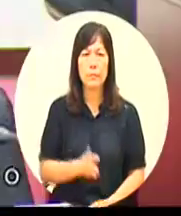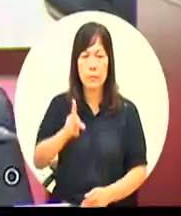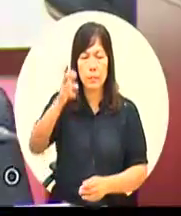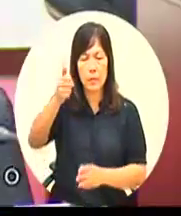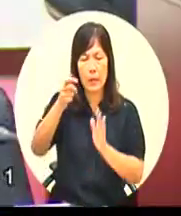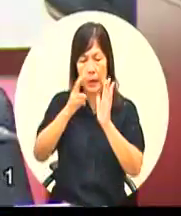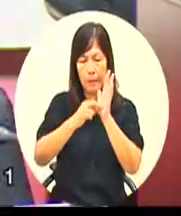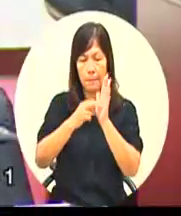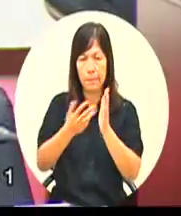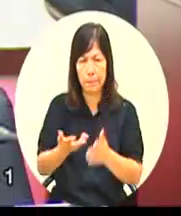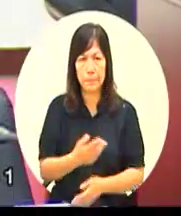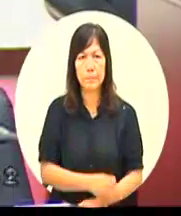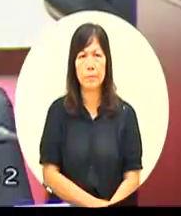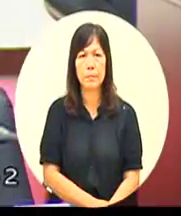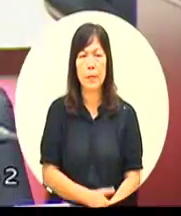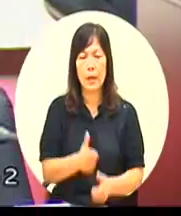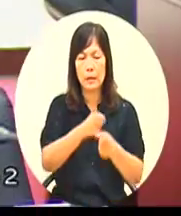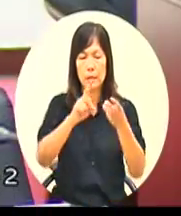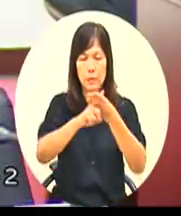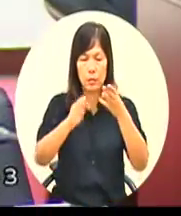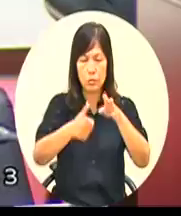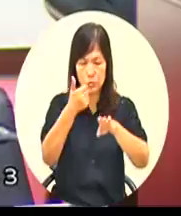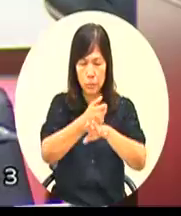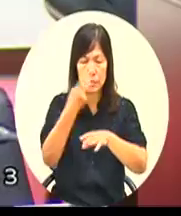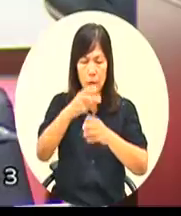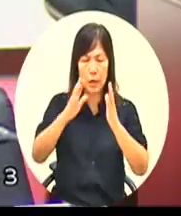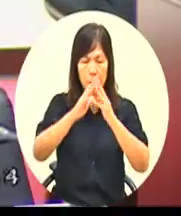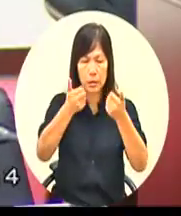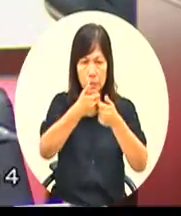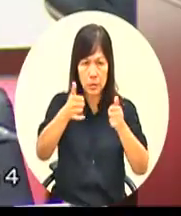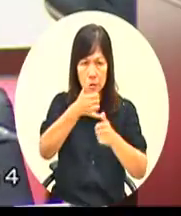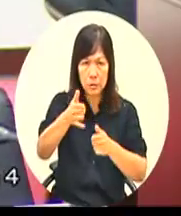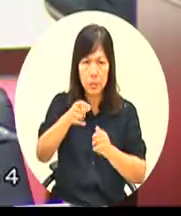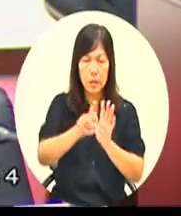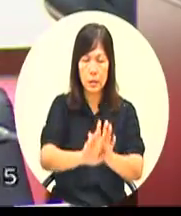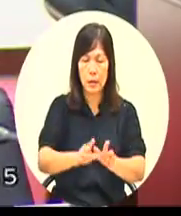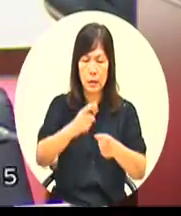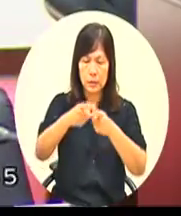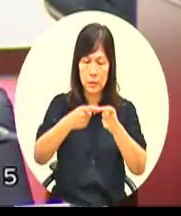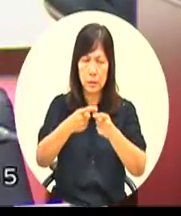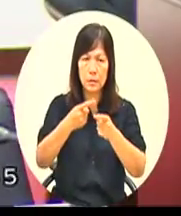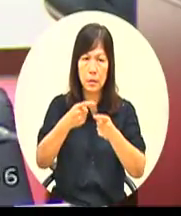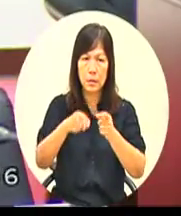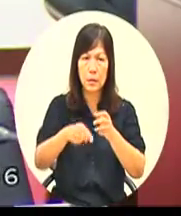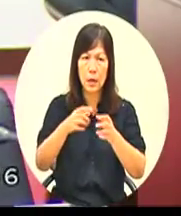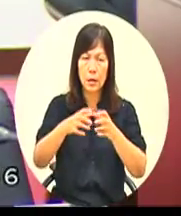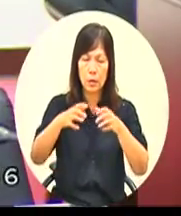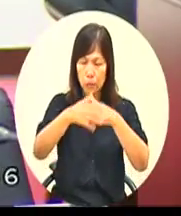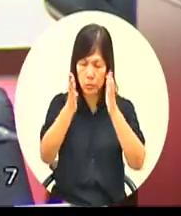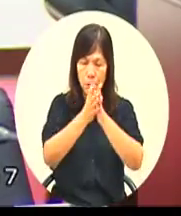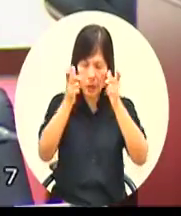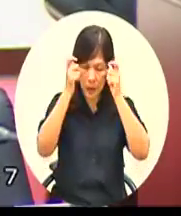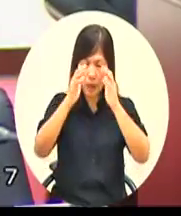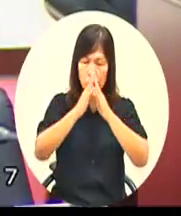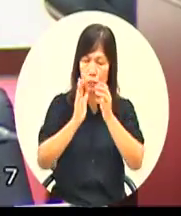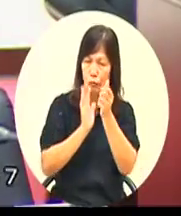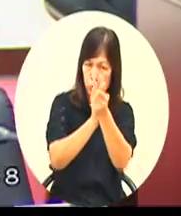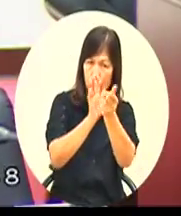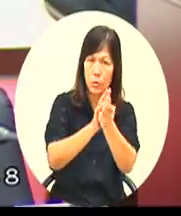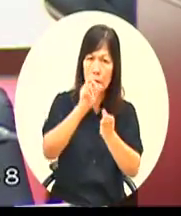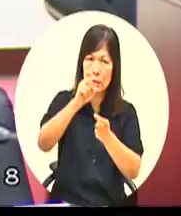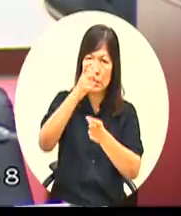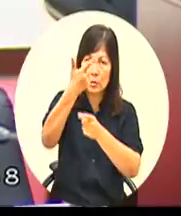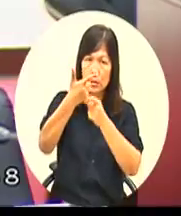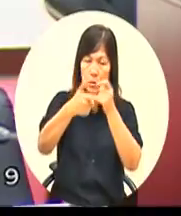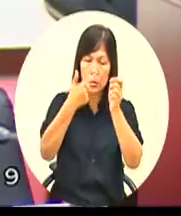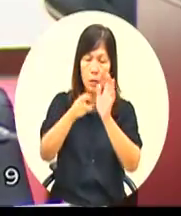明。 感谢主席，感谢议员哈。那针对今年，我们在我们全市已经推动16年的